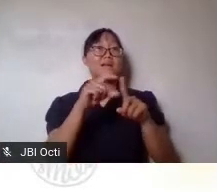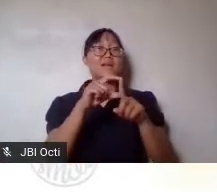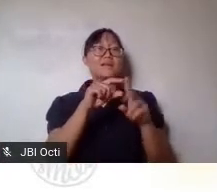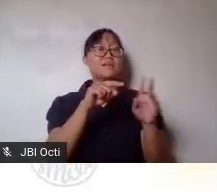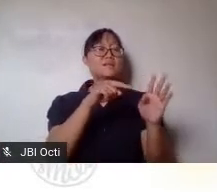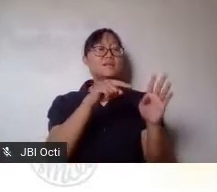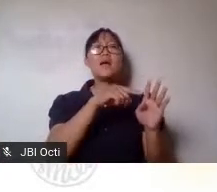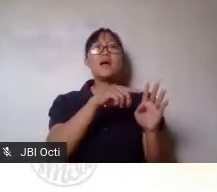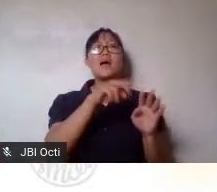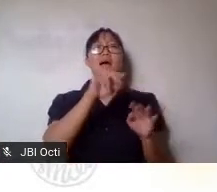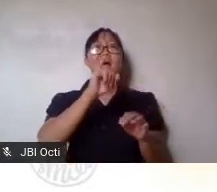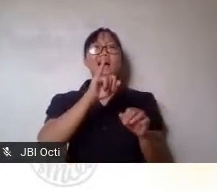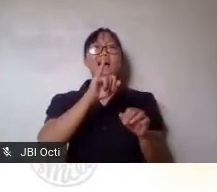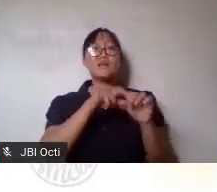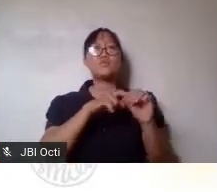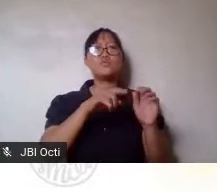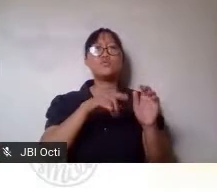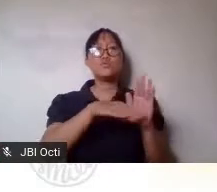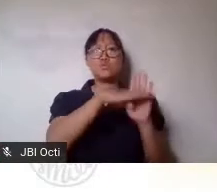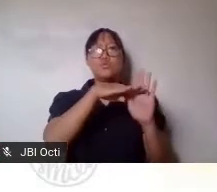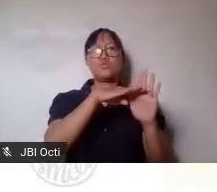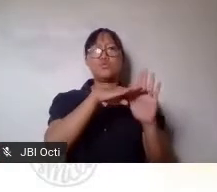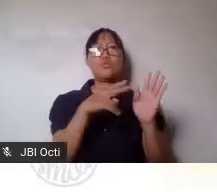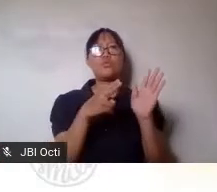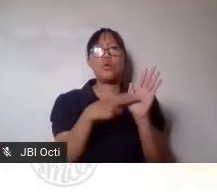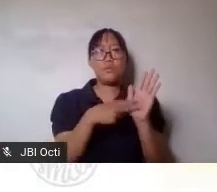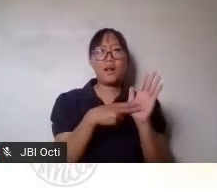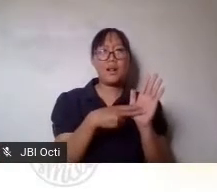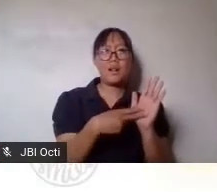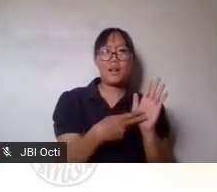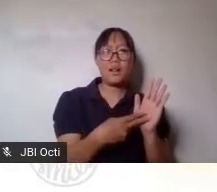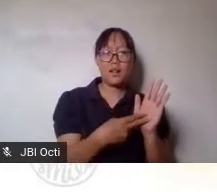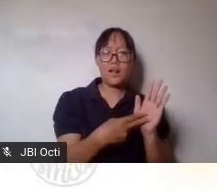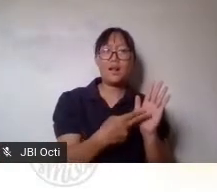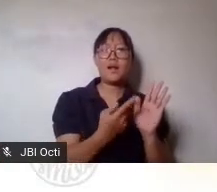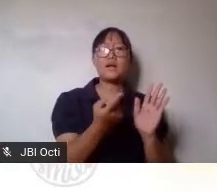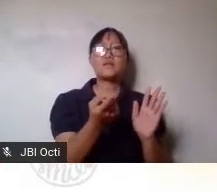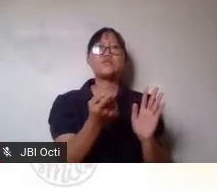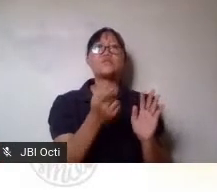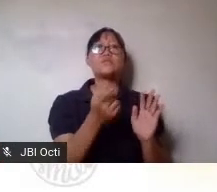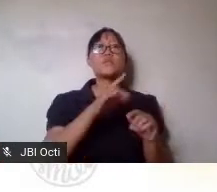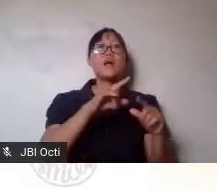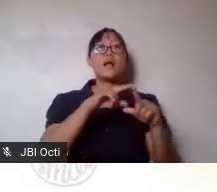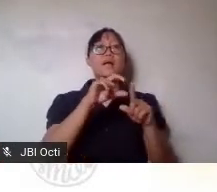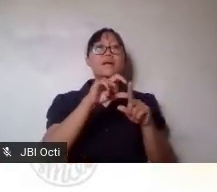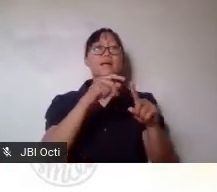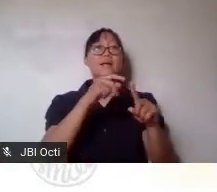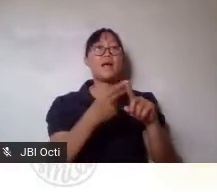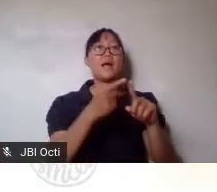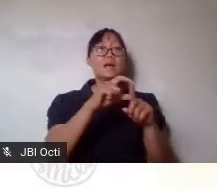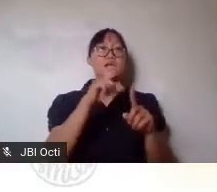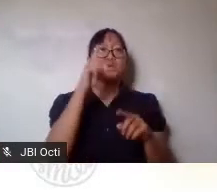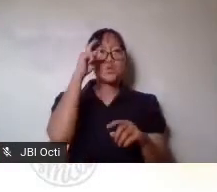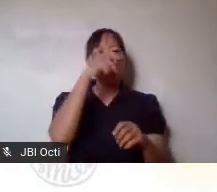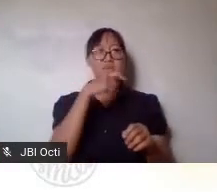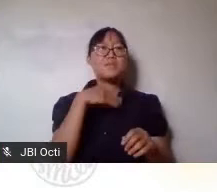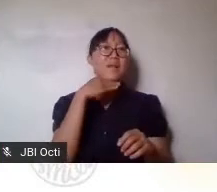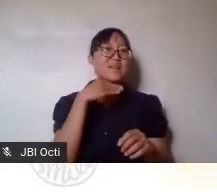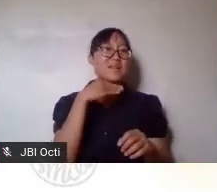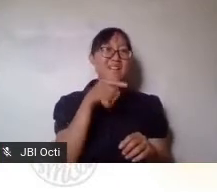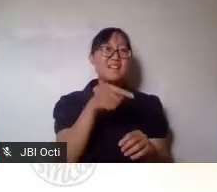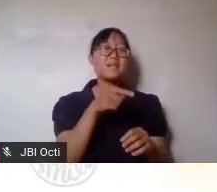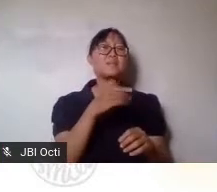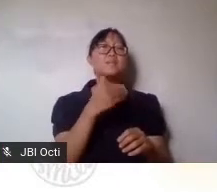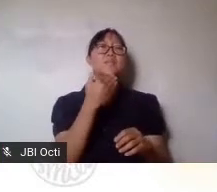dengan kesulitan belajar pada ADHD kita sebut kesulitan belajar spesifik. Karena kita tahu juga